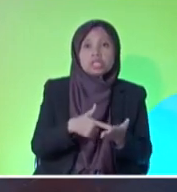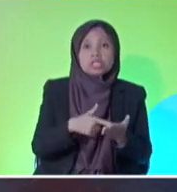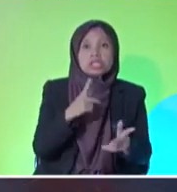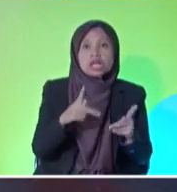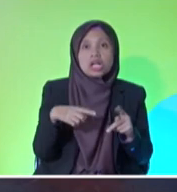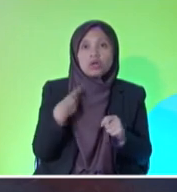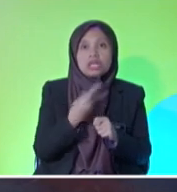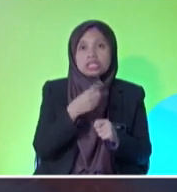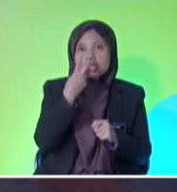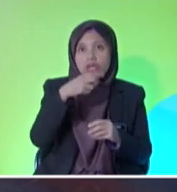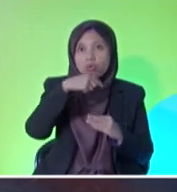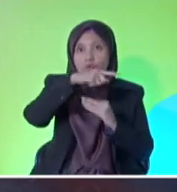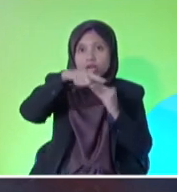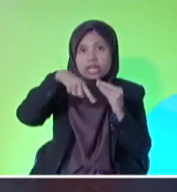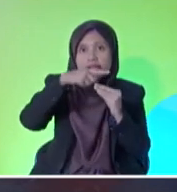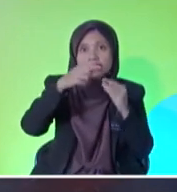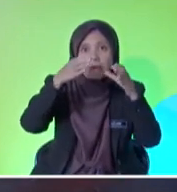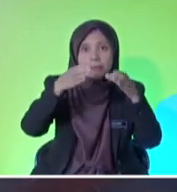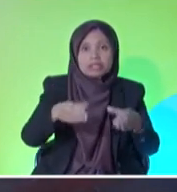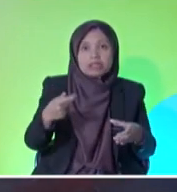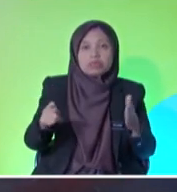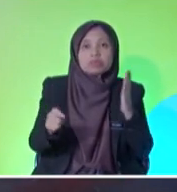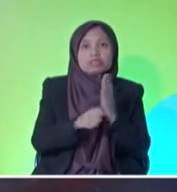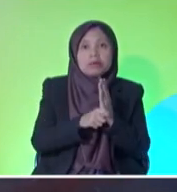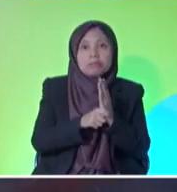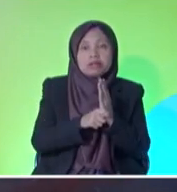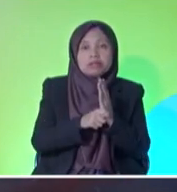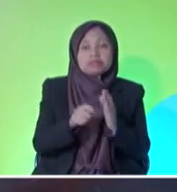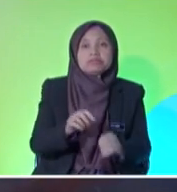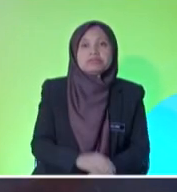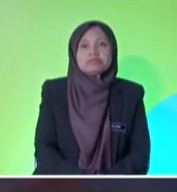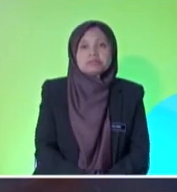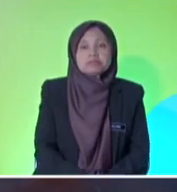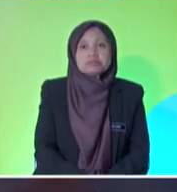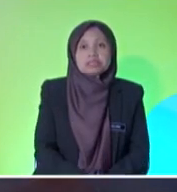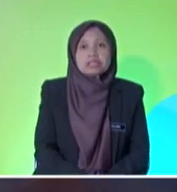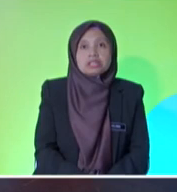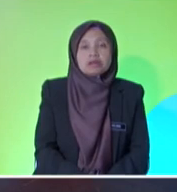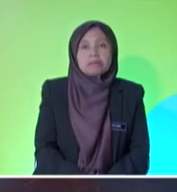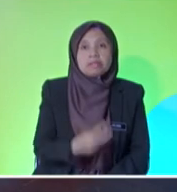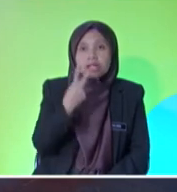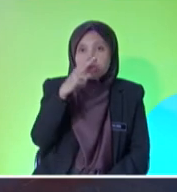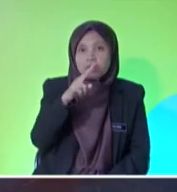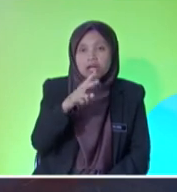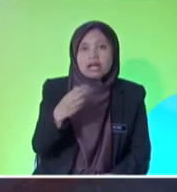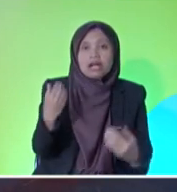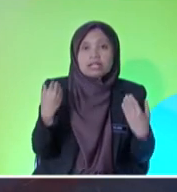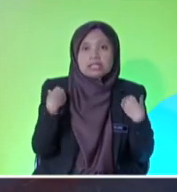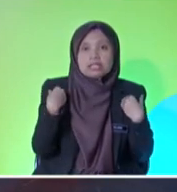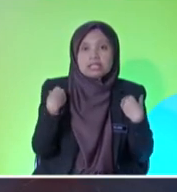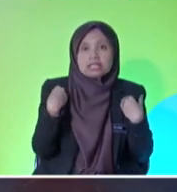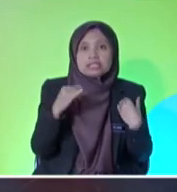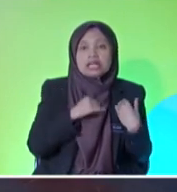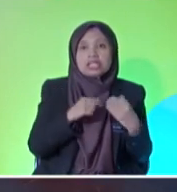lilitan batang juga bertambah di pada minggu ketiga sampai ke minggu ke-9 tapi saya gunakan